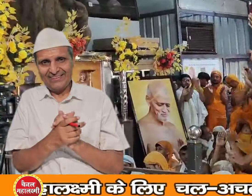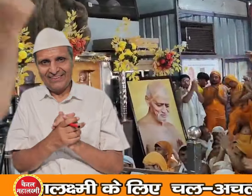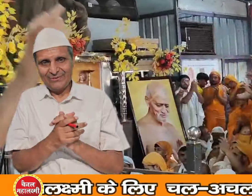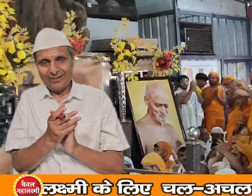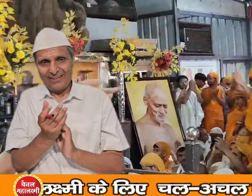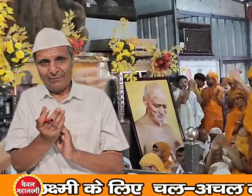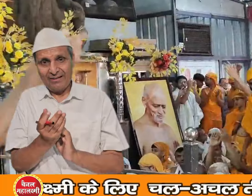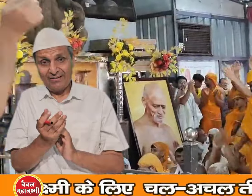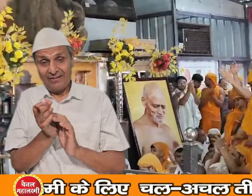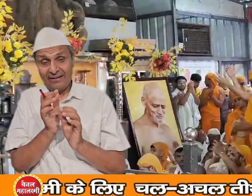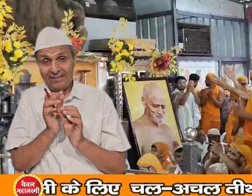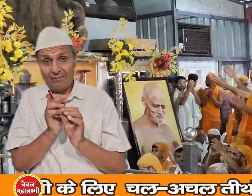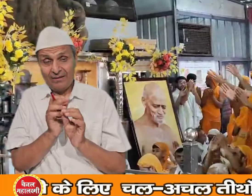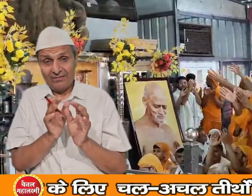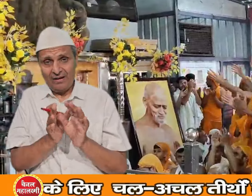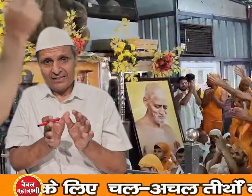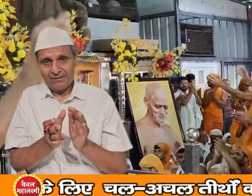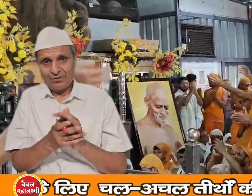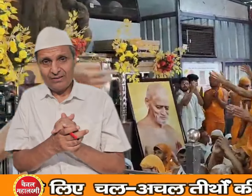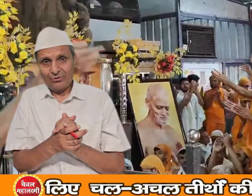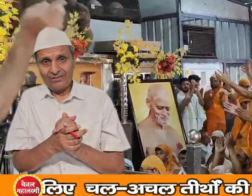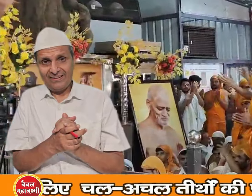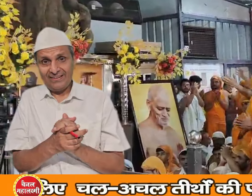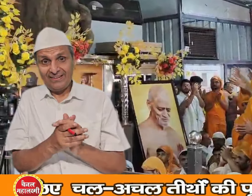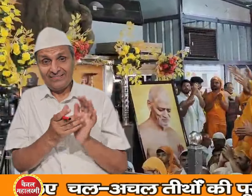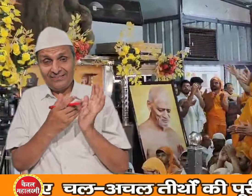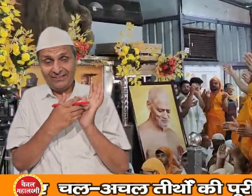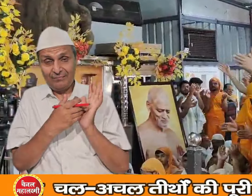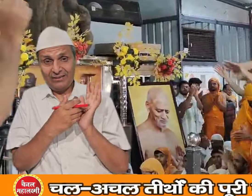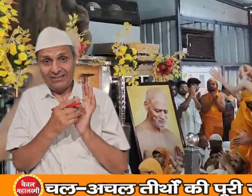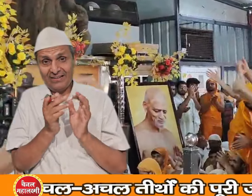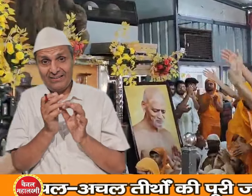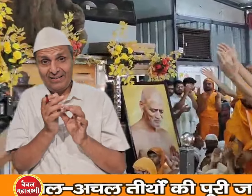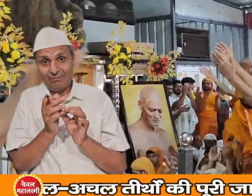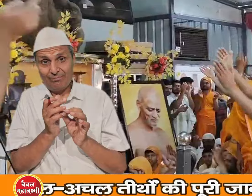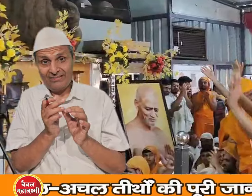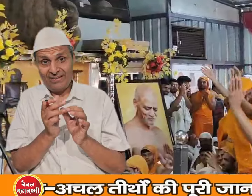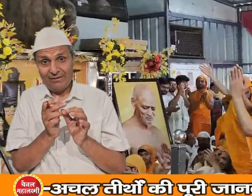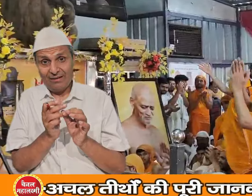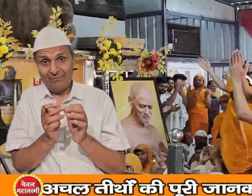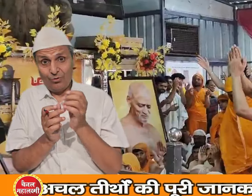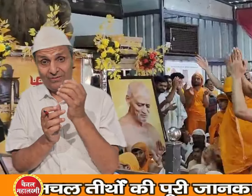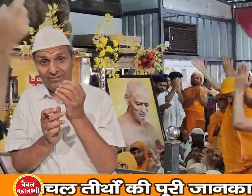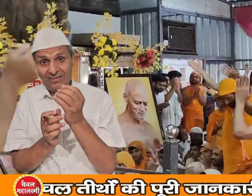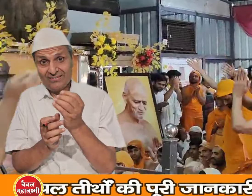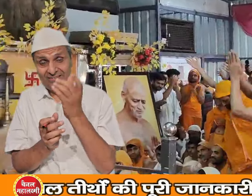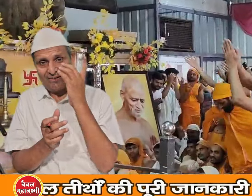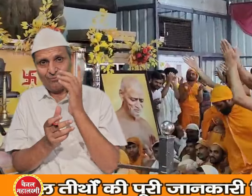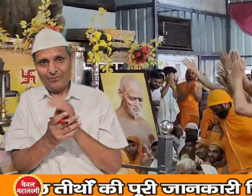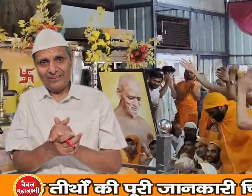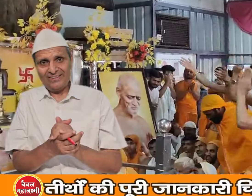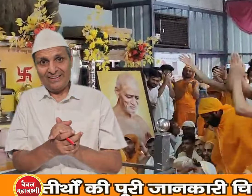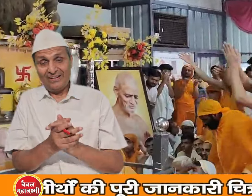दृश करते हैं जो करता है एक बार कहते हैं यहां पर आसपास की तो बात छोड़ दीजिए चंद्रेश जी बताते हैं कि दिल्ली बंबई से आने वाले लोग भी